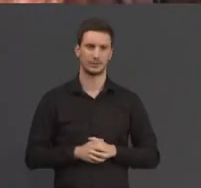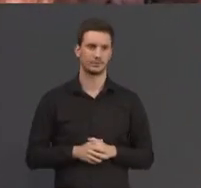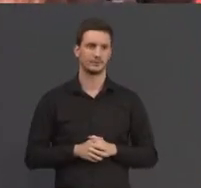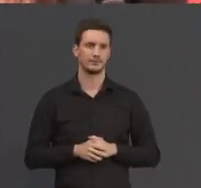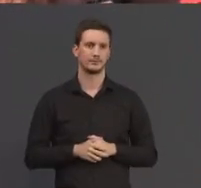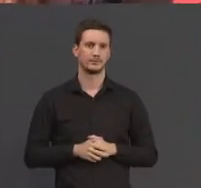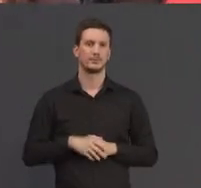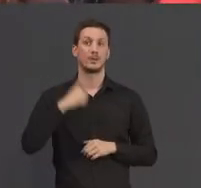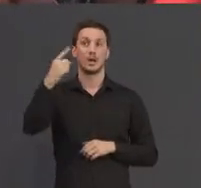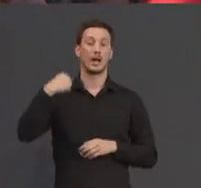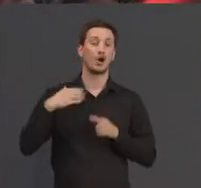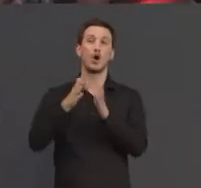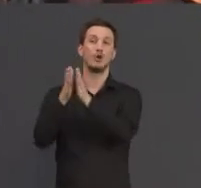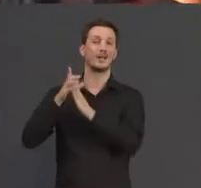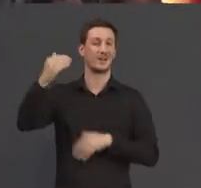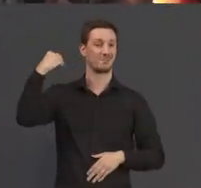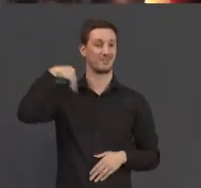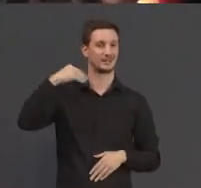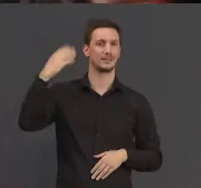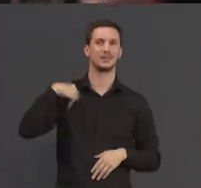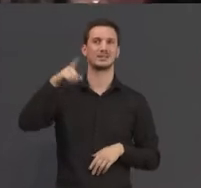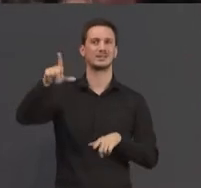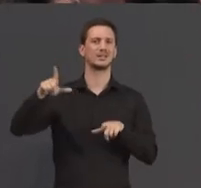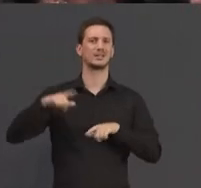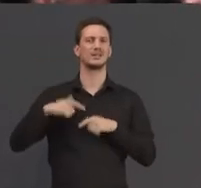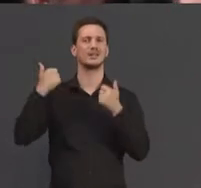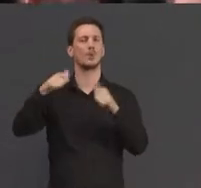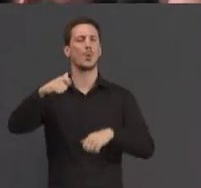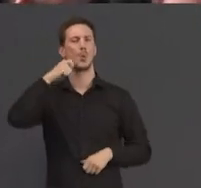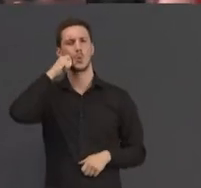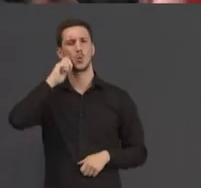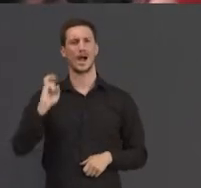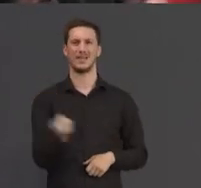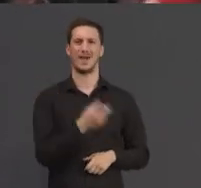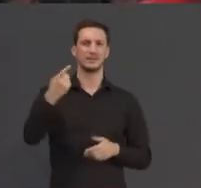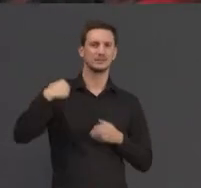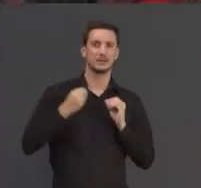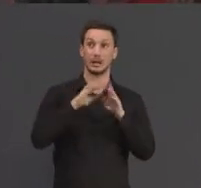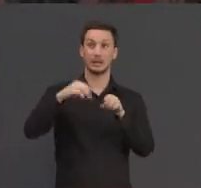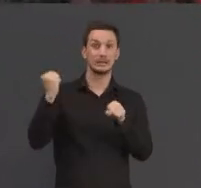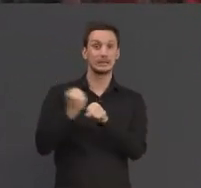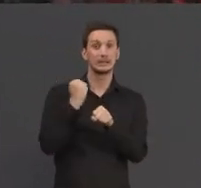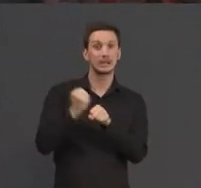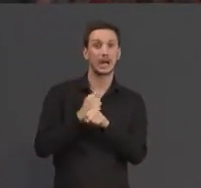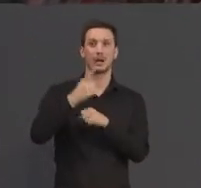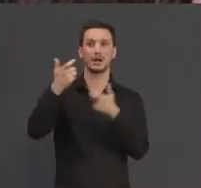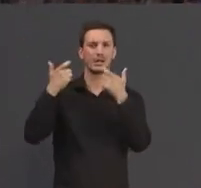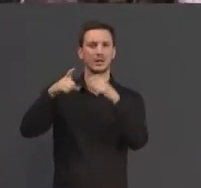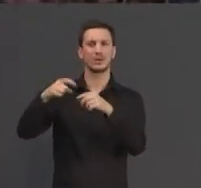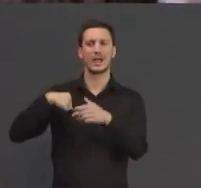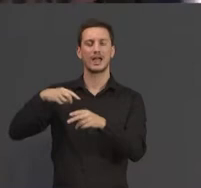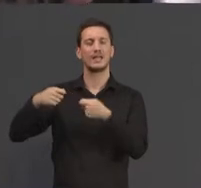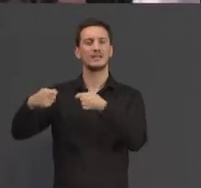tinc companys del meu màster que van fer un grau en Humanitats i han acabat treballant en una startup que